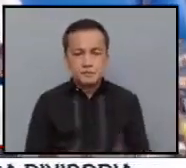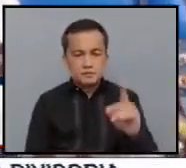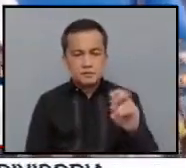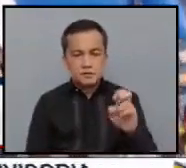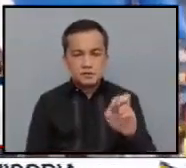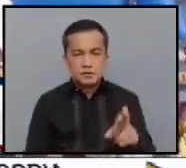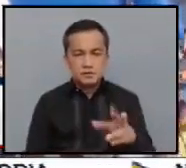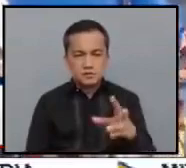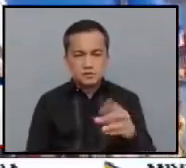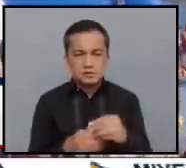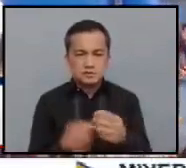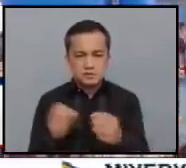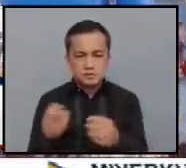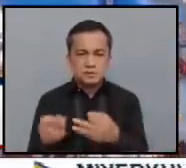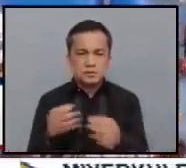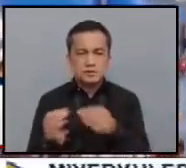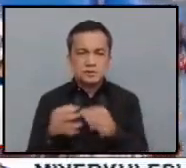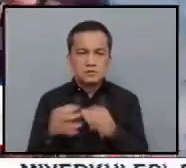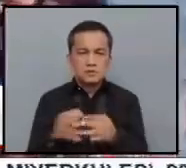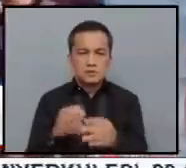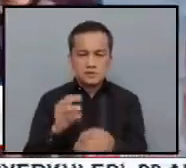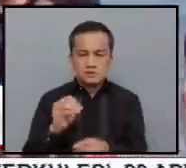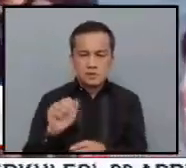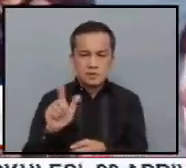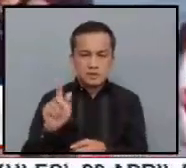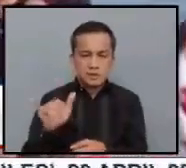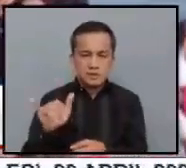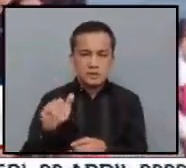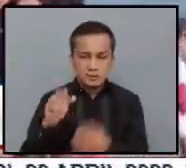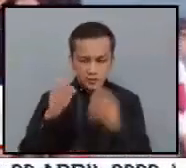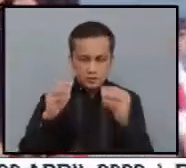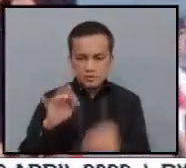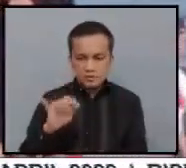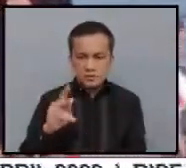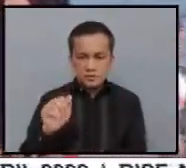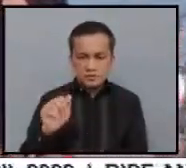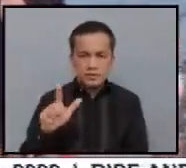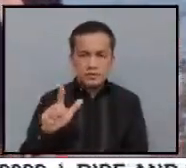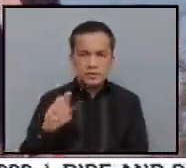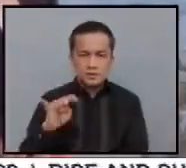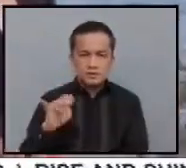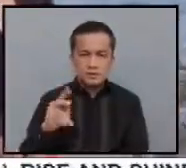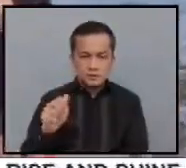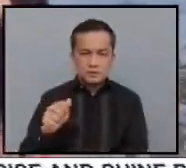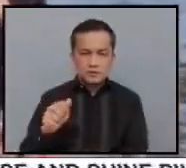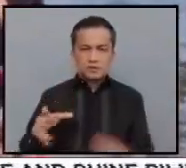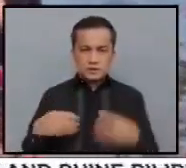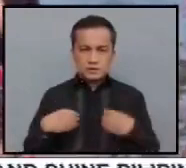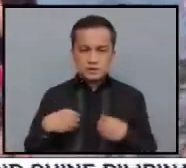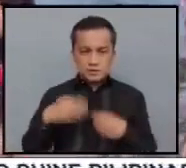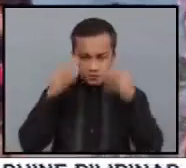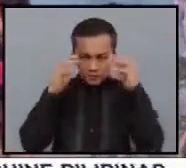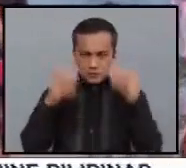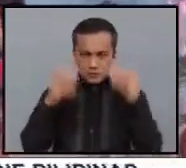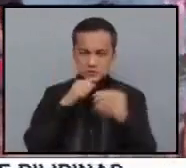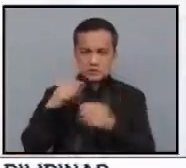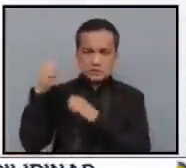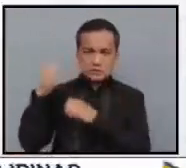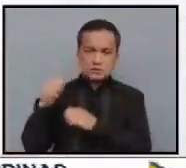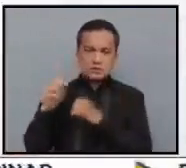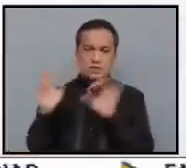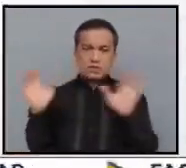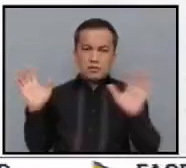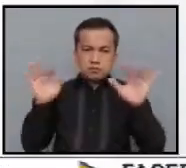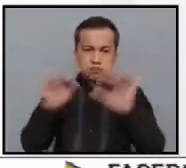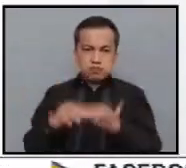din ng Tourism Department si Malay Mayor Floribar Bautista. Aminado naman ang alkalde, hindi nila inasahan ang bugso ng mga